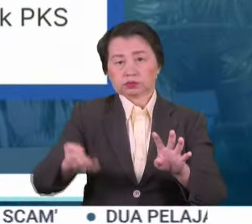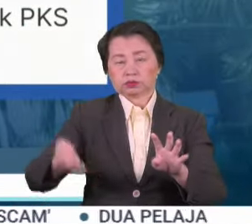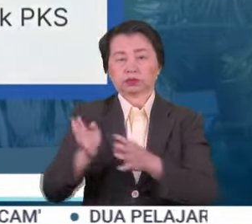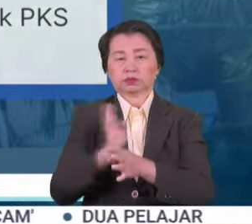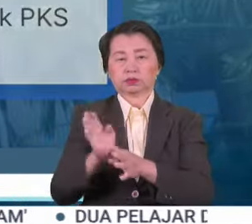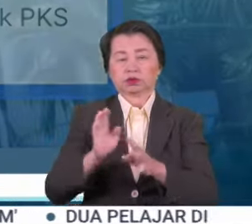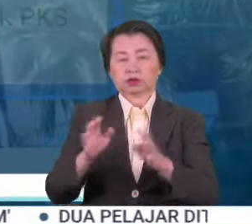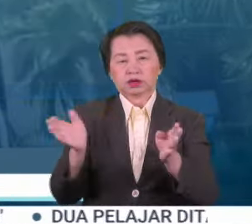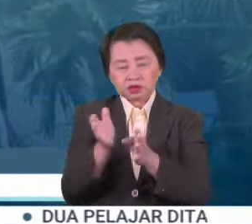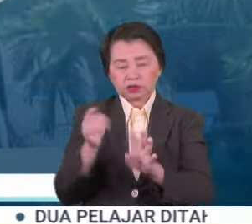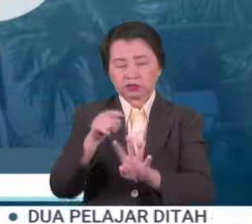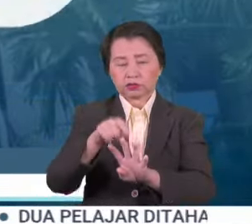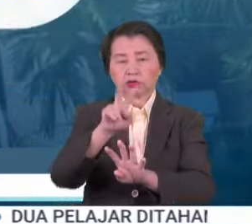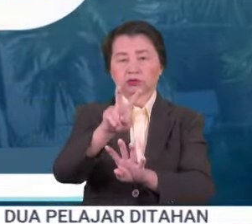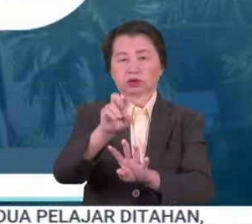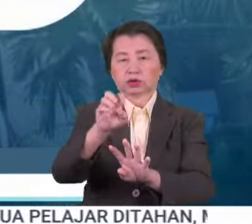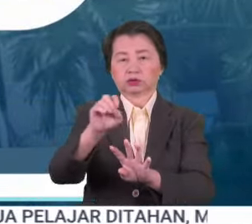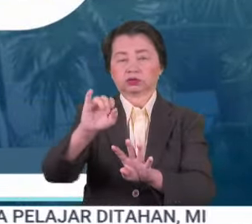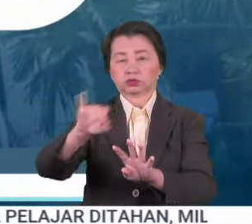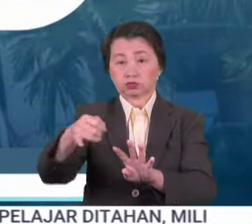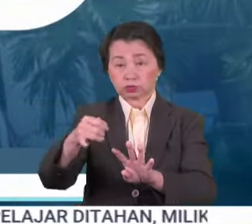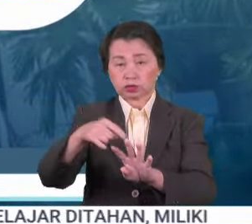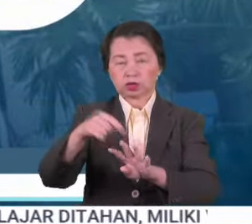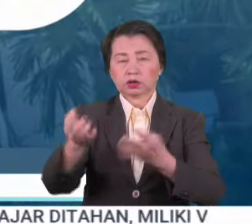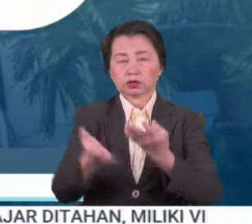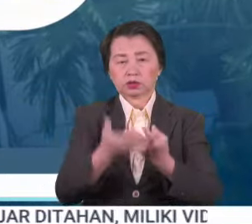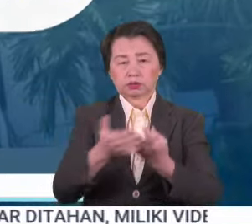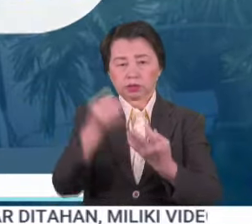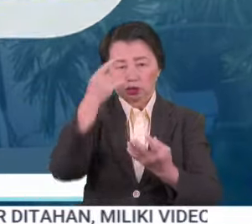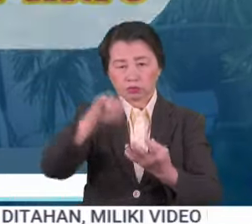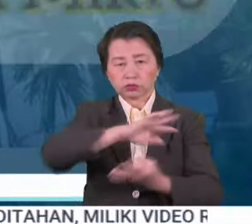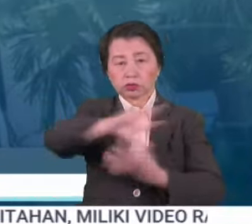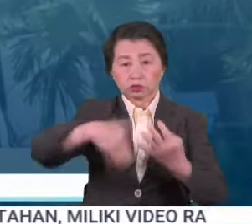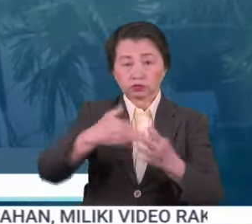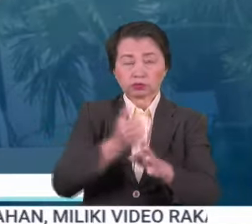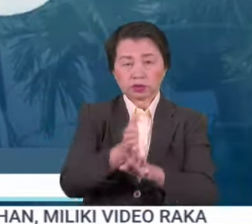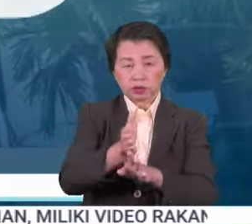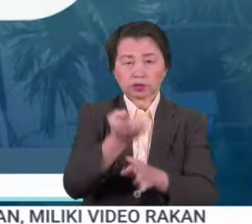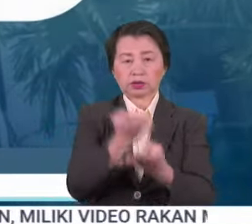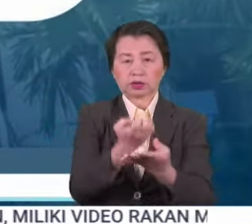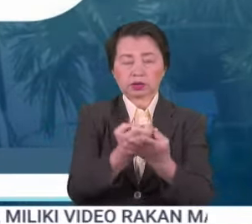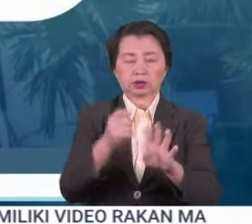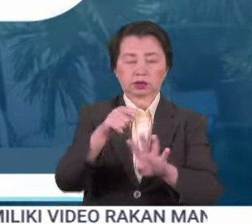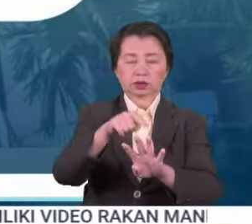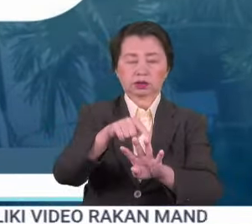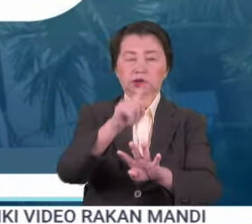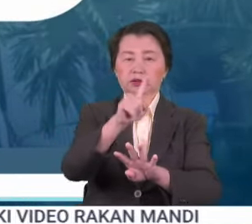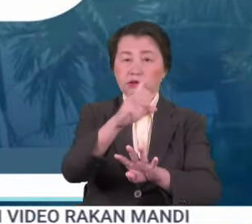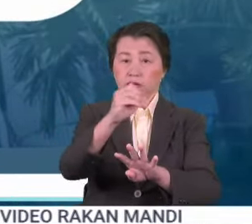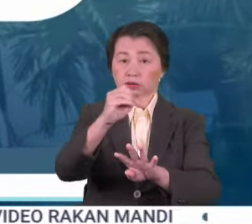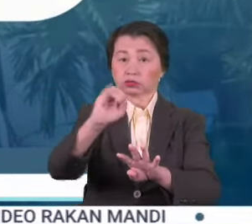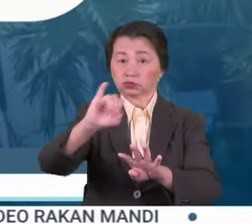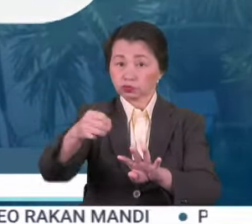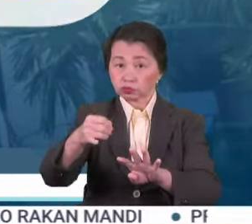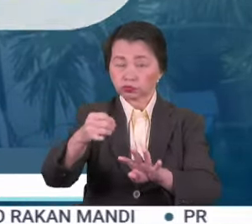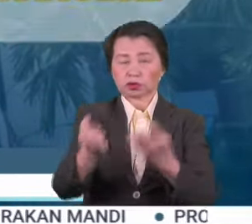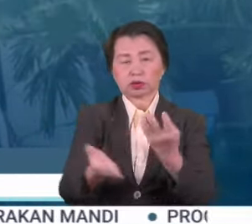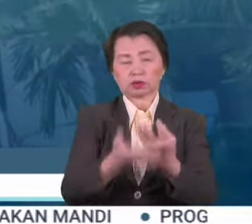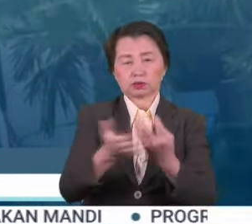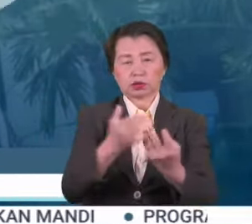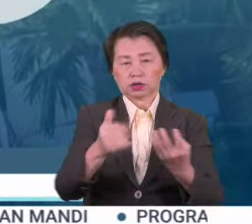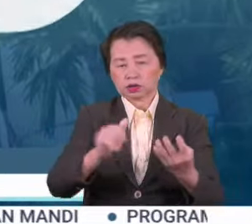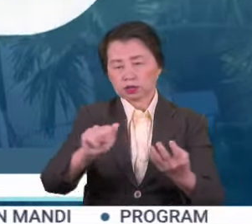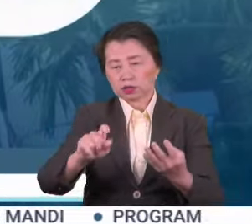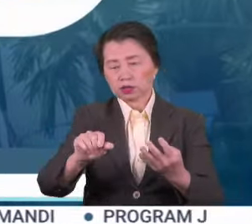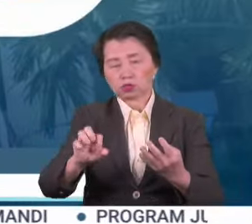perusahaan mikro rm200 juta di bawah kemudahan untuk semua sektor ekonomi rm100 juta di bawah kemudahan